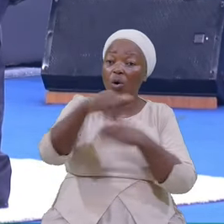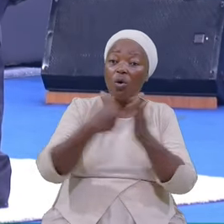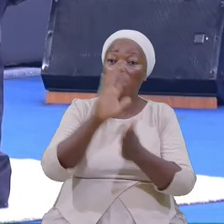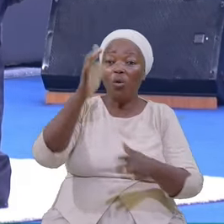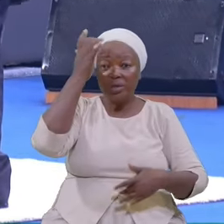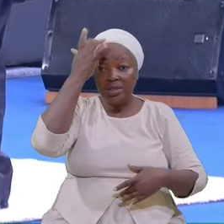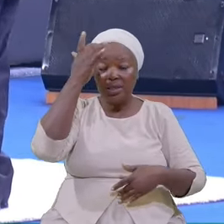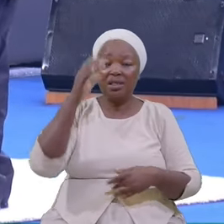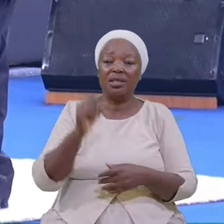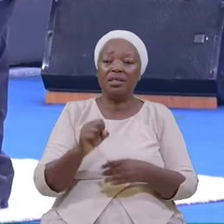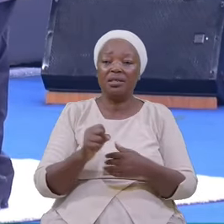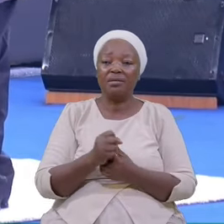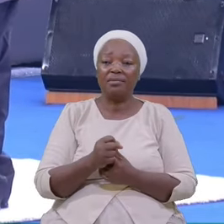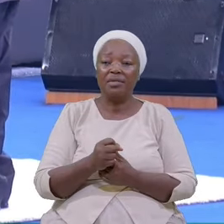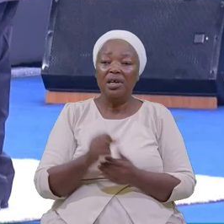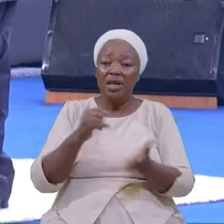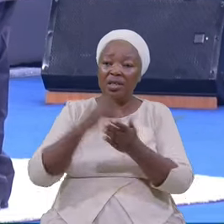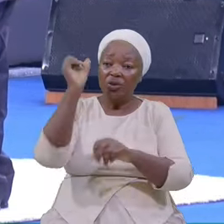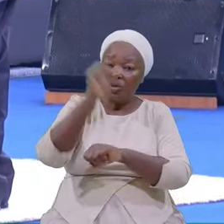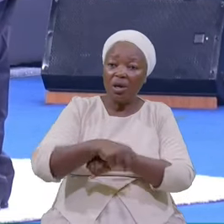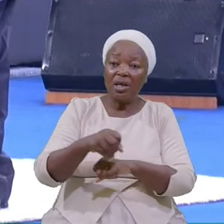Cela triomphe de vos